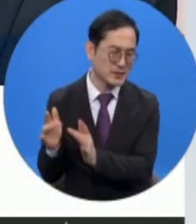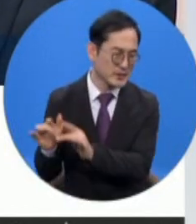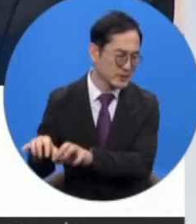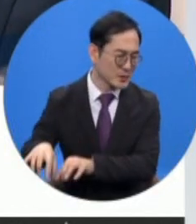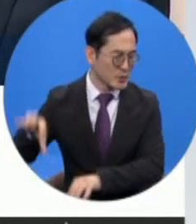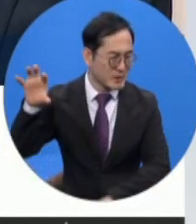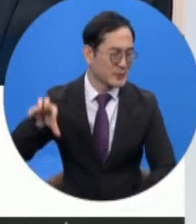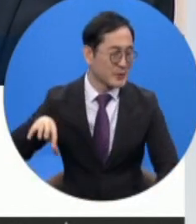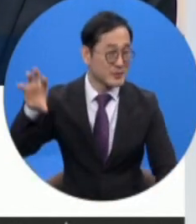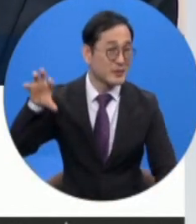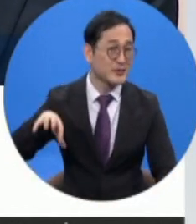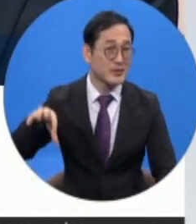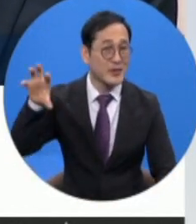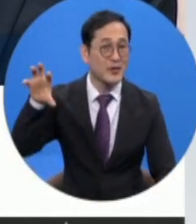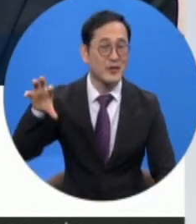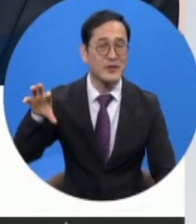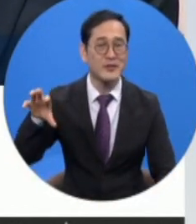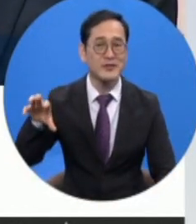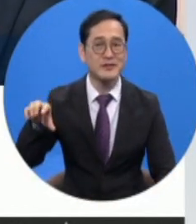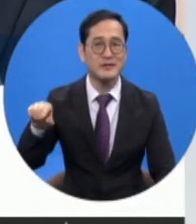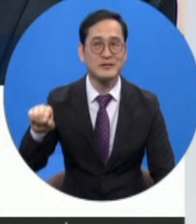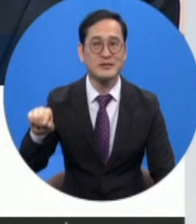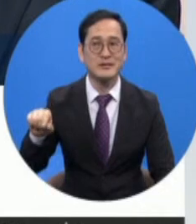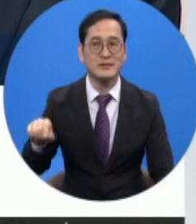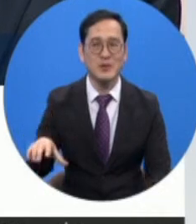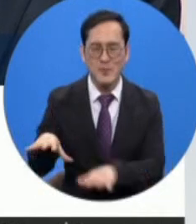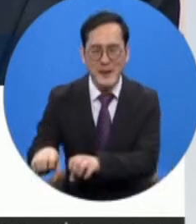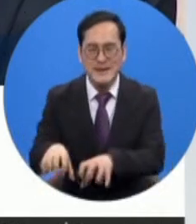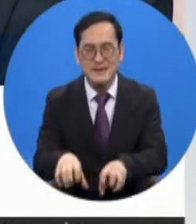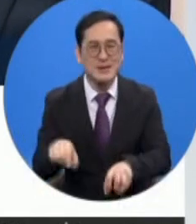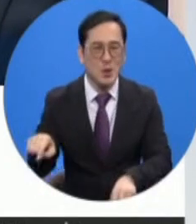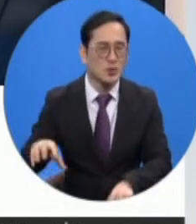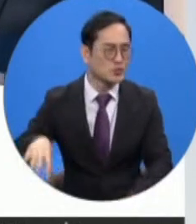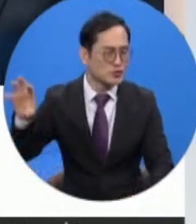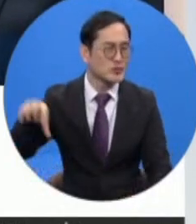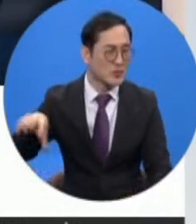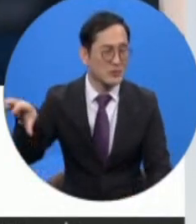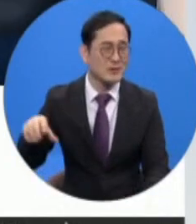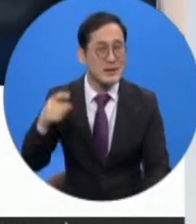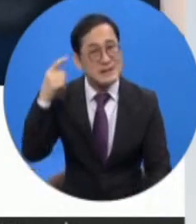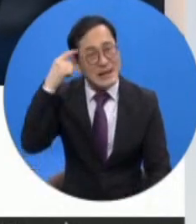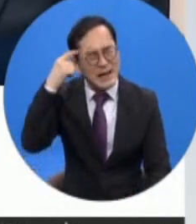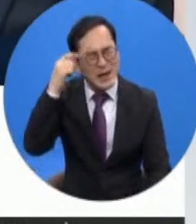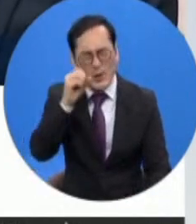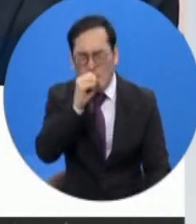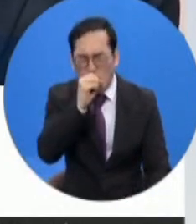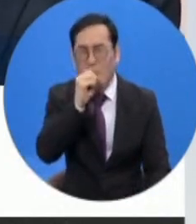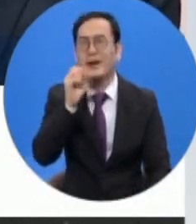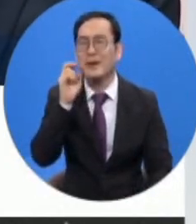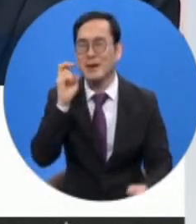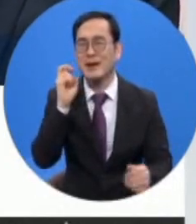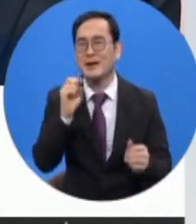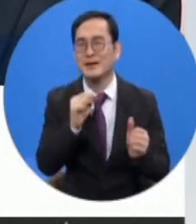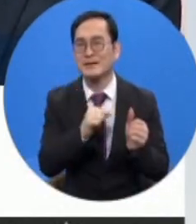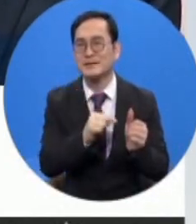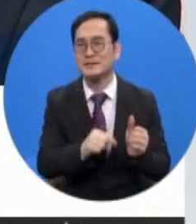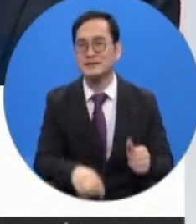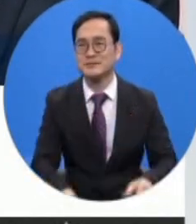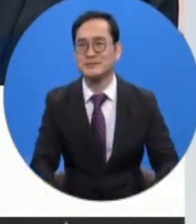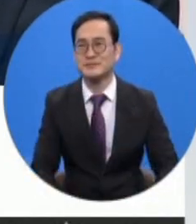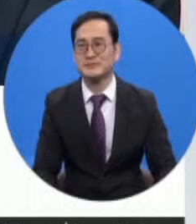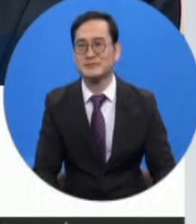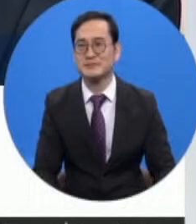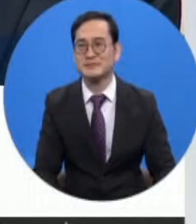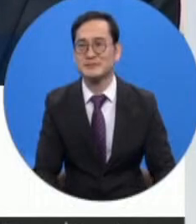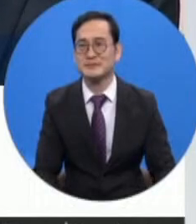올리면서 뭐 도박했던 후기들, 그리고 뭐 마사지 업소 같은 후기들을 올렸을 거라고는 상상도 못했던 게 아닌가, 이런 생각이 들고, 그렇기 때문에 어제